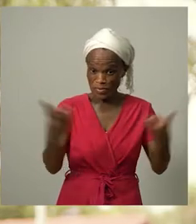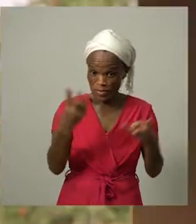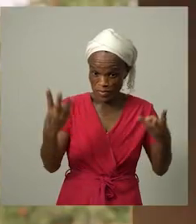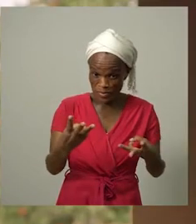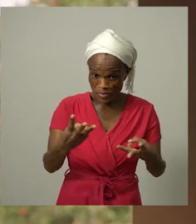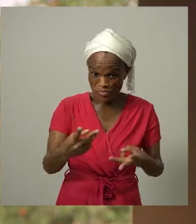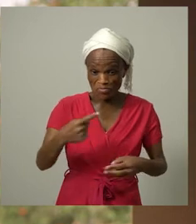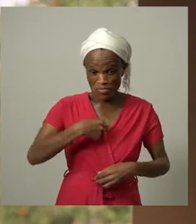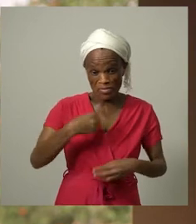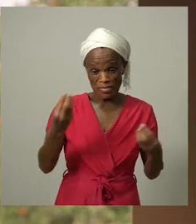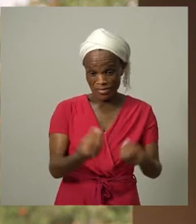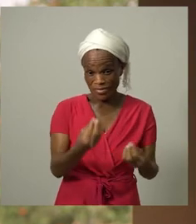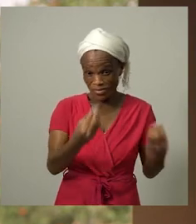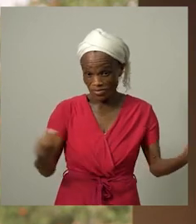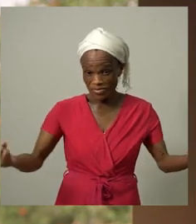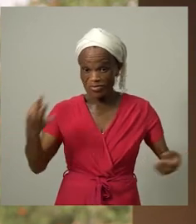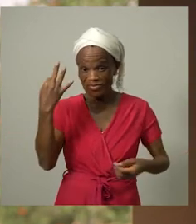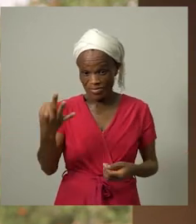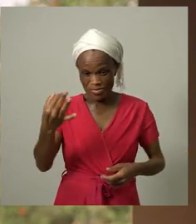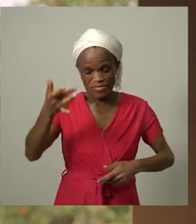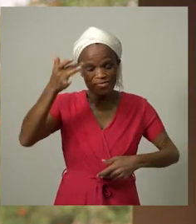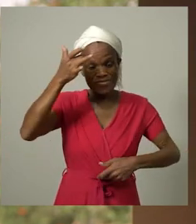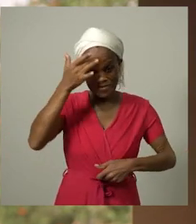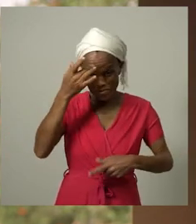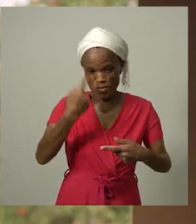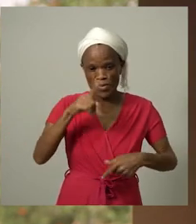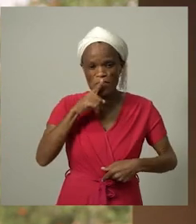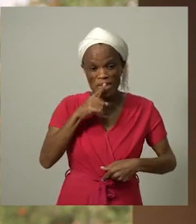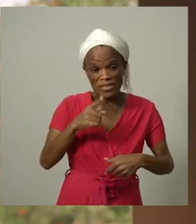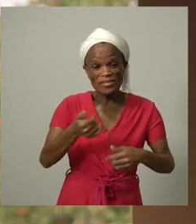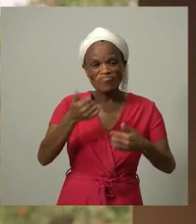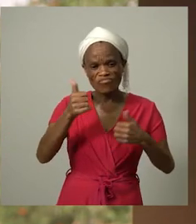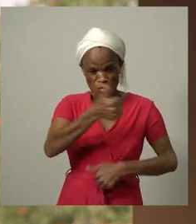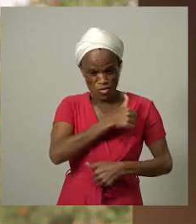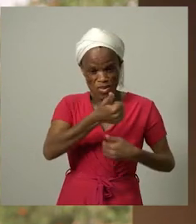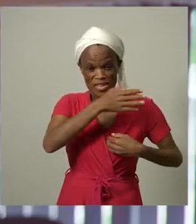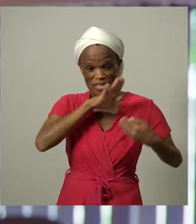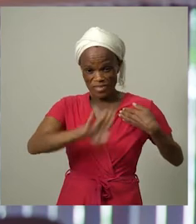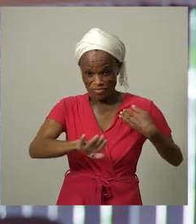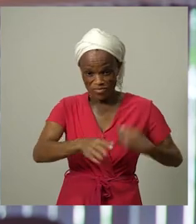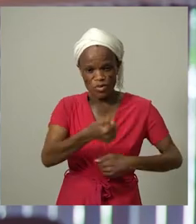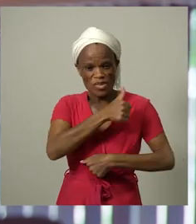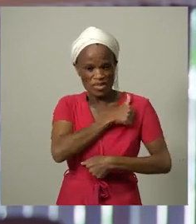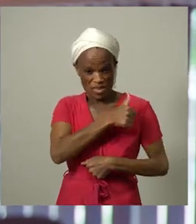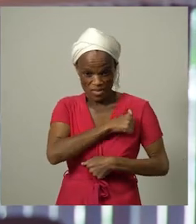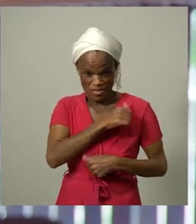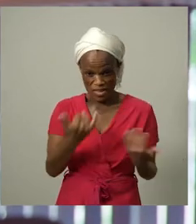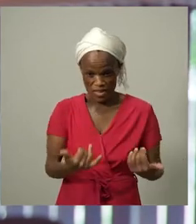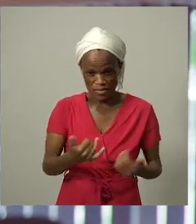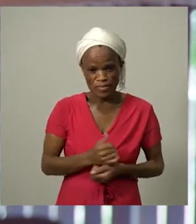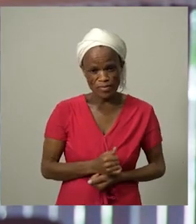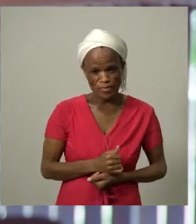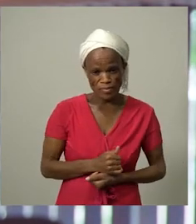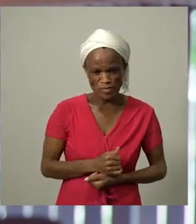ke sasinda ngoba nakho namanje sisaphila. Sasukumela phezulu sakwenza konke. Angisho nje ukuthina njengomphakathi